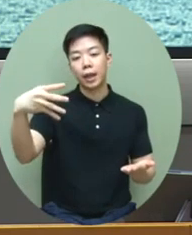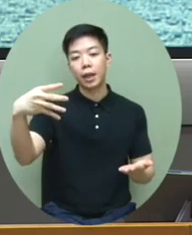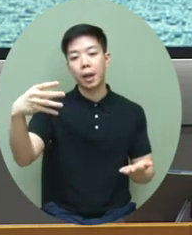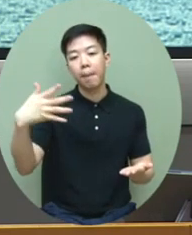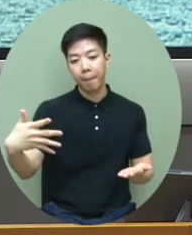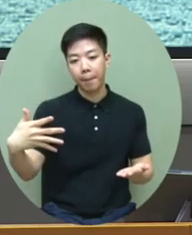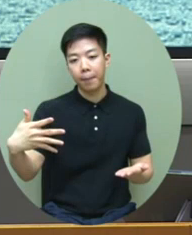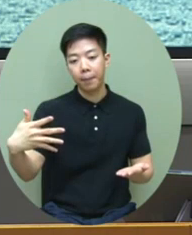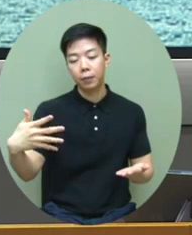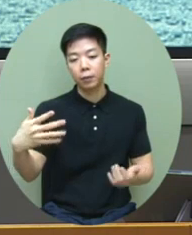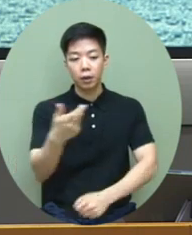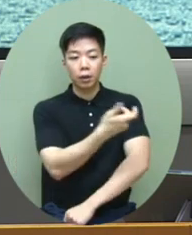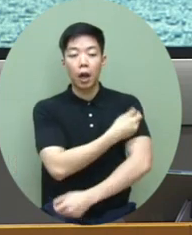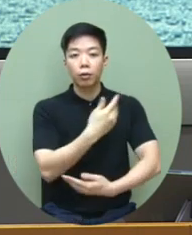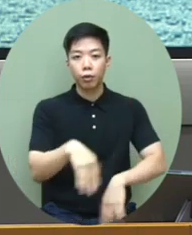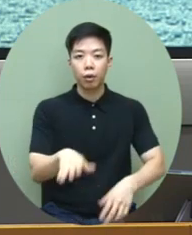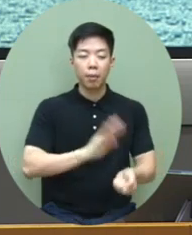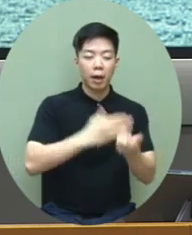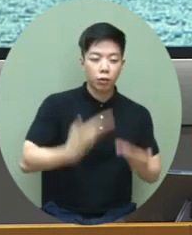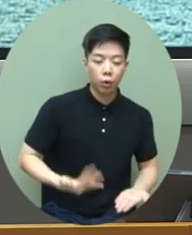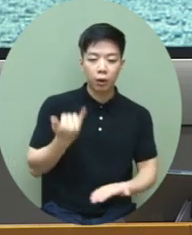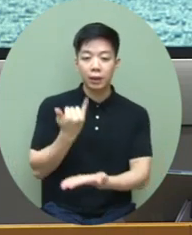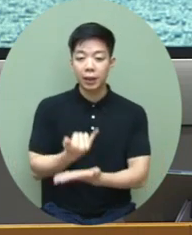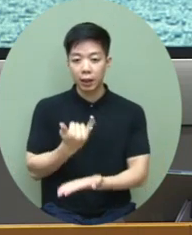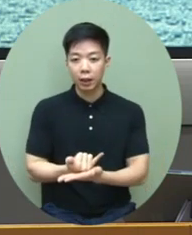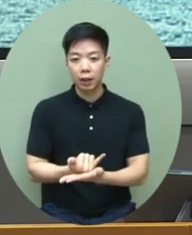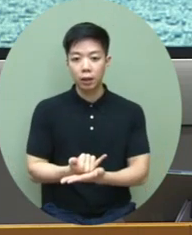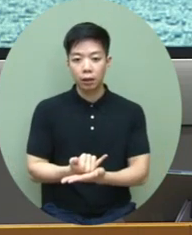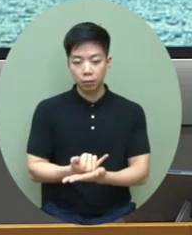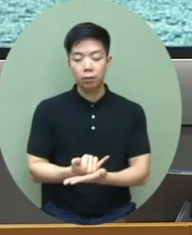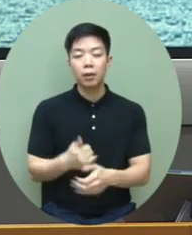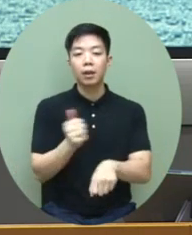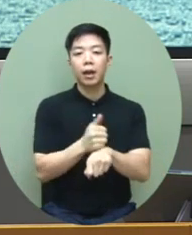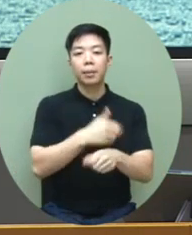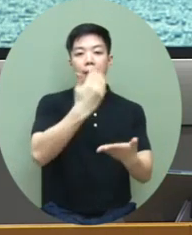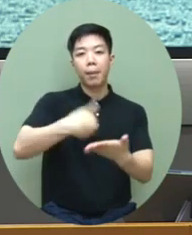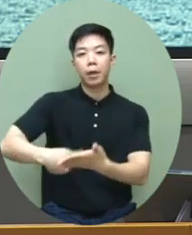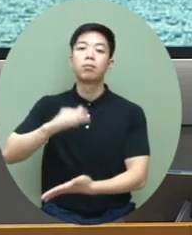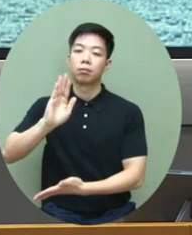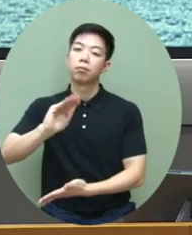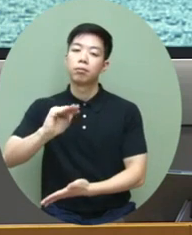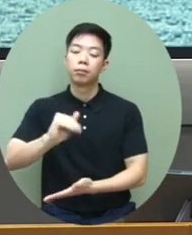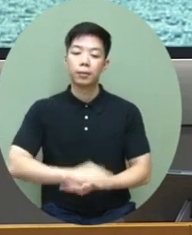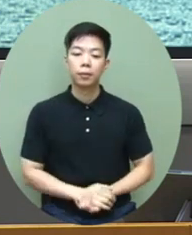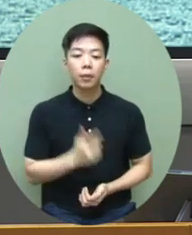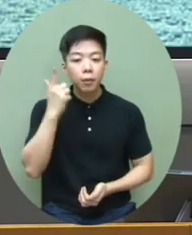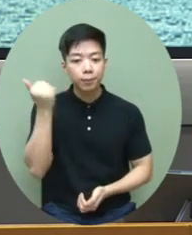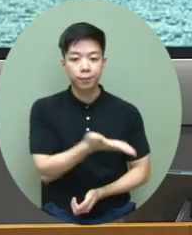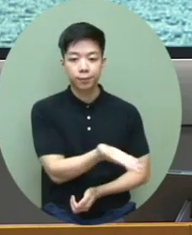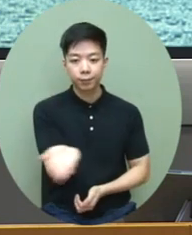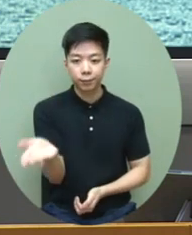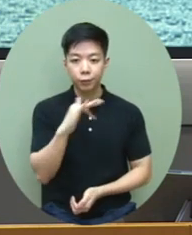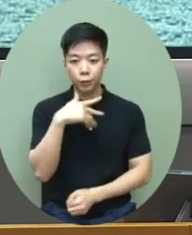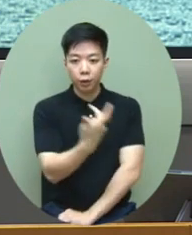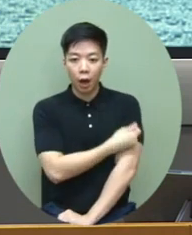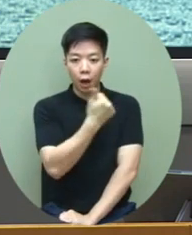護呢個重症或者死亡嘅情況，即係效用嘅。咁需要，所以希望市民咧都係未